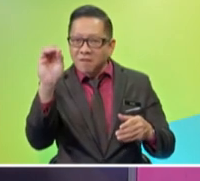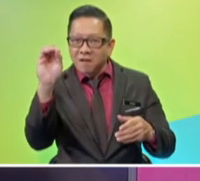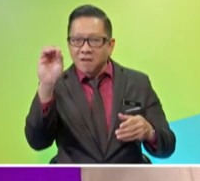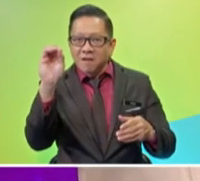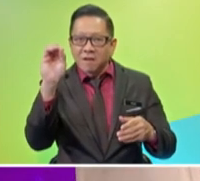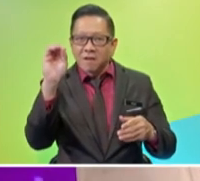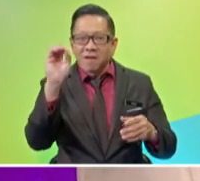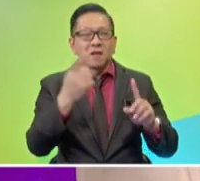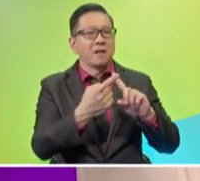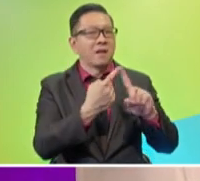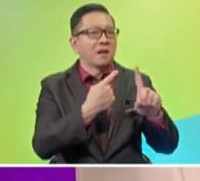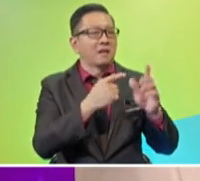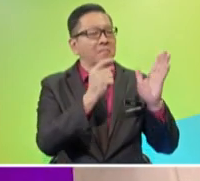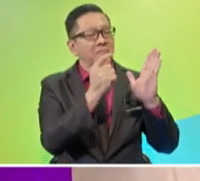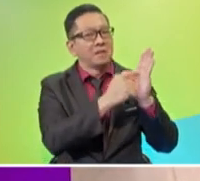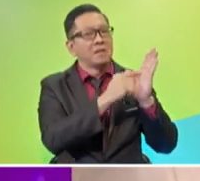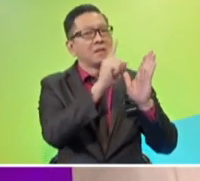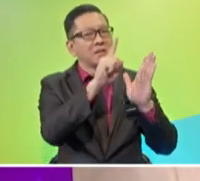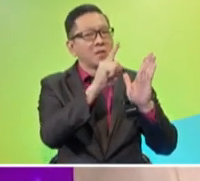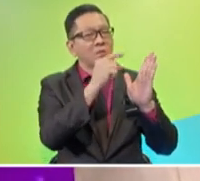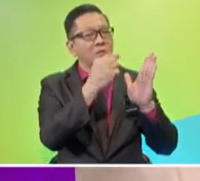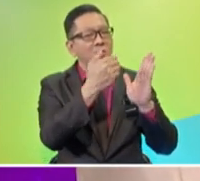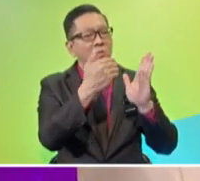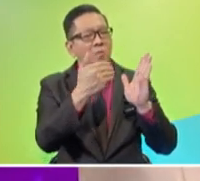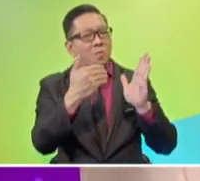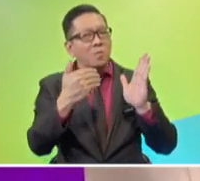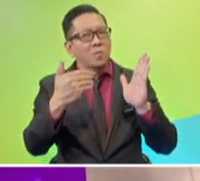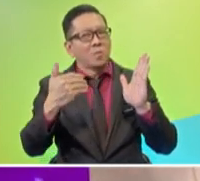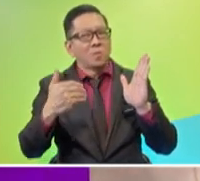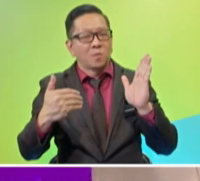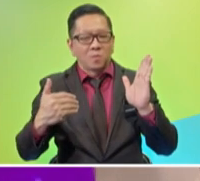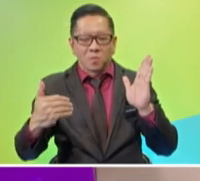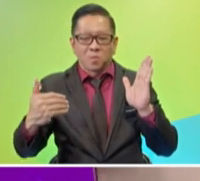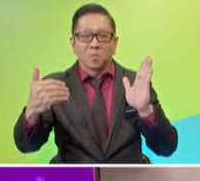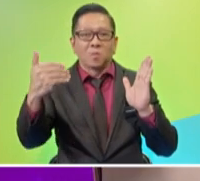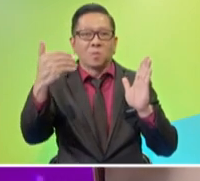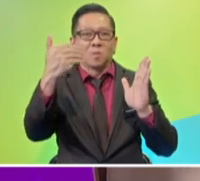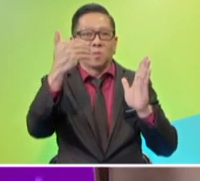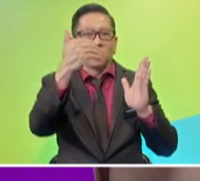titik satu, kita pusing. Okey,